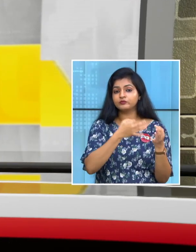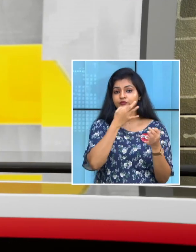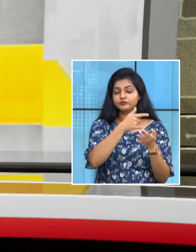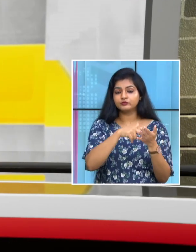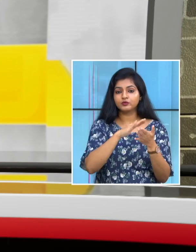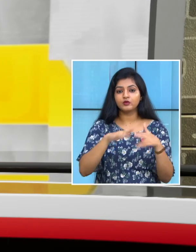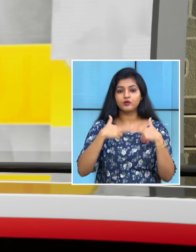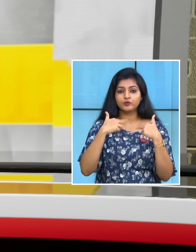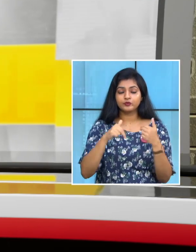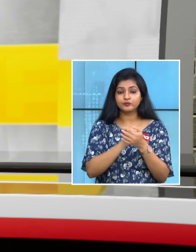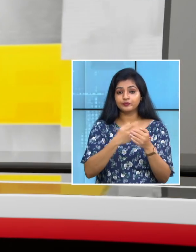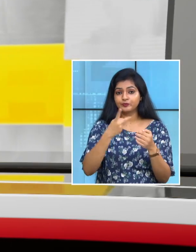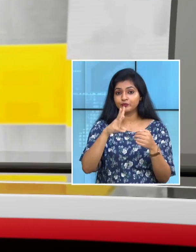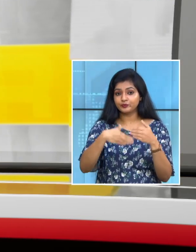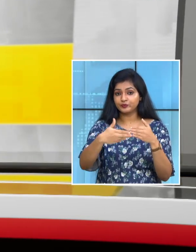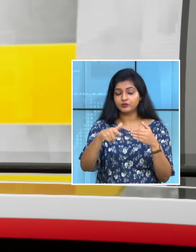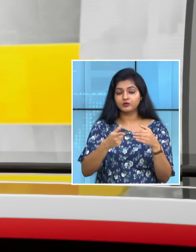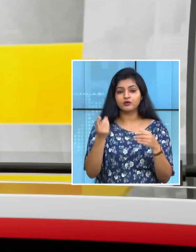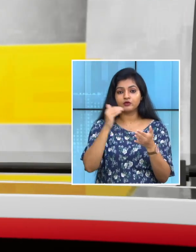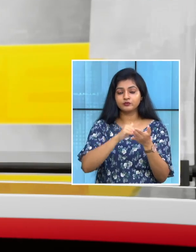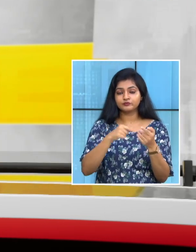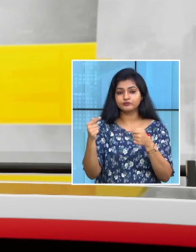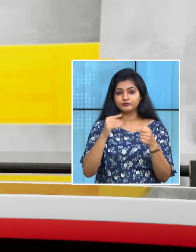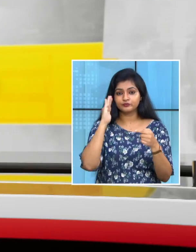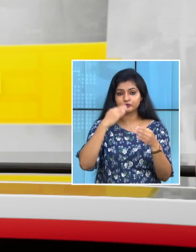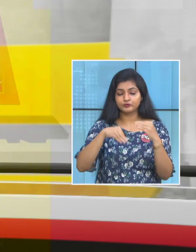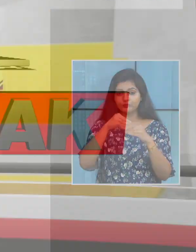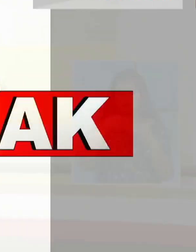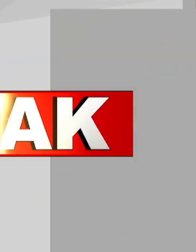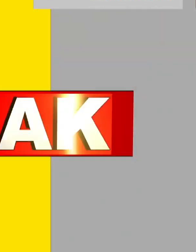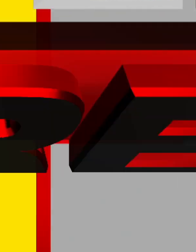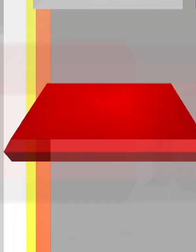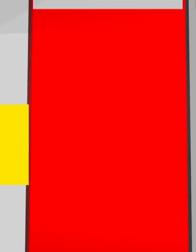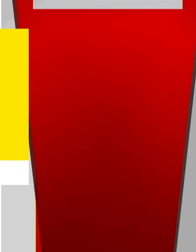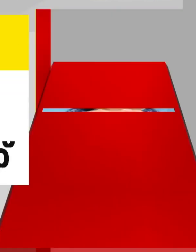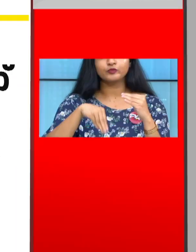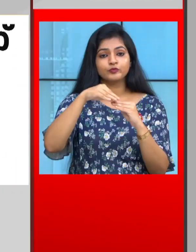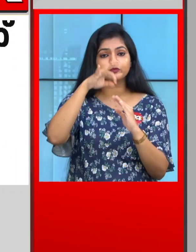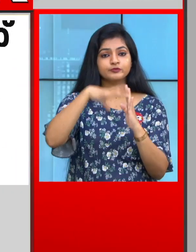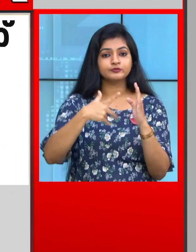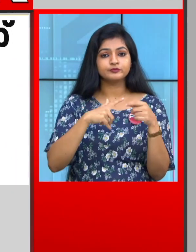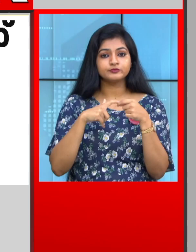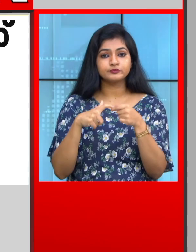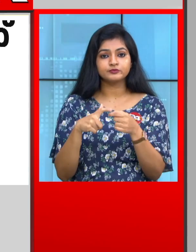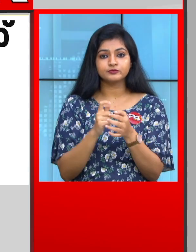മാസം 13 വീണ്ടും പരിഗണിക്കും. ശ്രീകാന്ത് ചേരുന്ന വിവരങ്ങളുമായി ഇപ്പോൾ കൊച്ചിയിൽ നിന്ന്. ശ്രീകാന്ത്, എന്തൊക്കെയാണ് വിശദാംശങ്ങൾ?